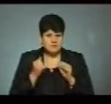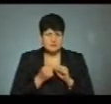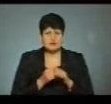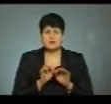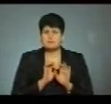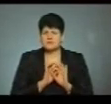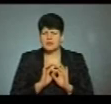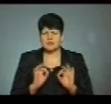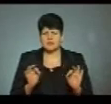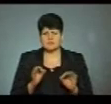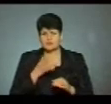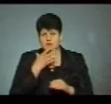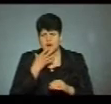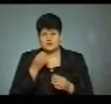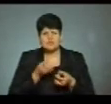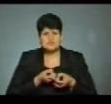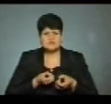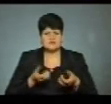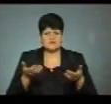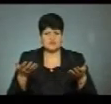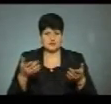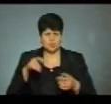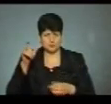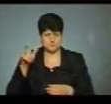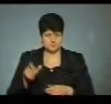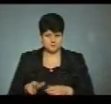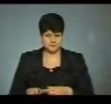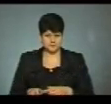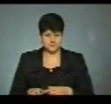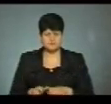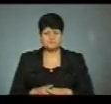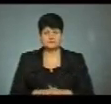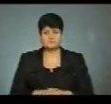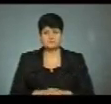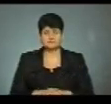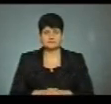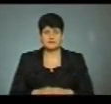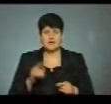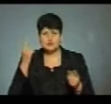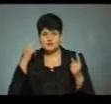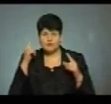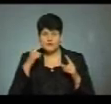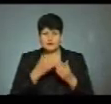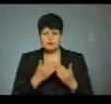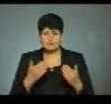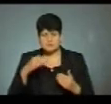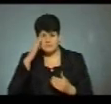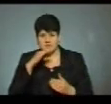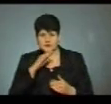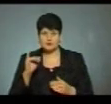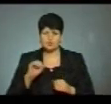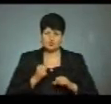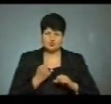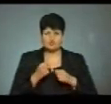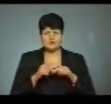прекрасну, гарну, світлу особистість. З створювали музей батько Назарій, а також друзі,